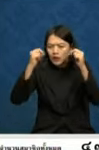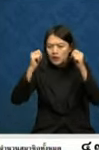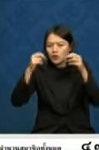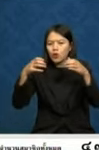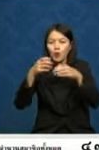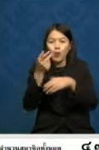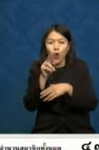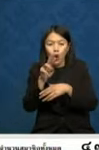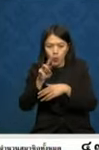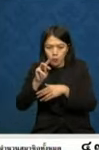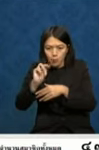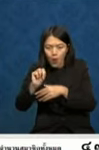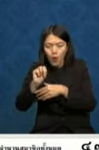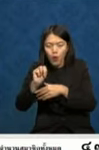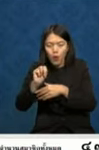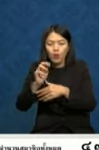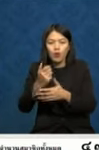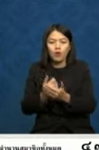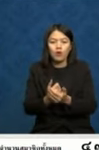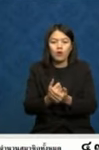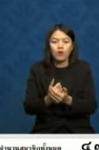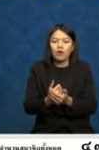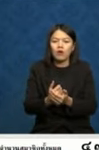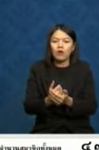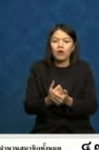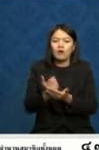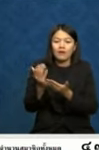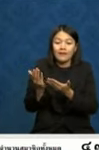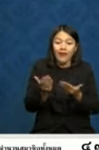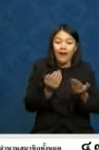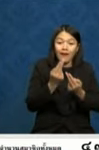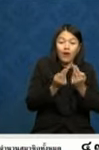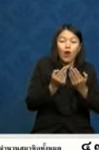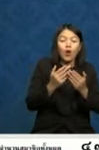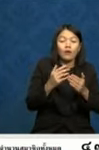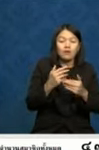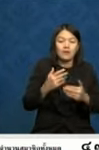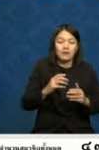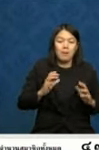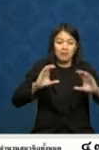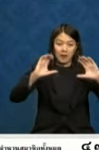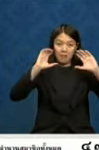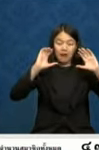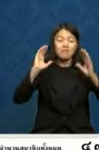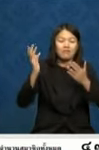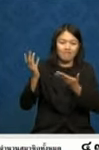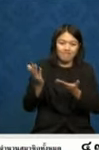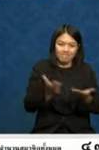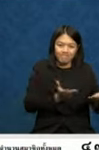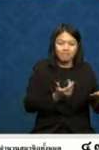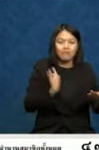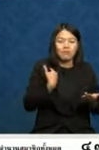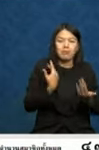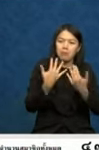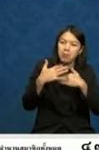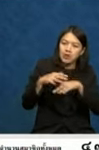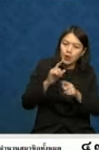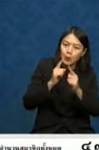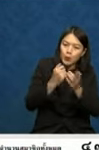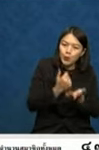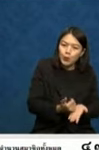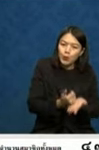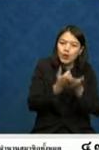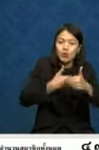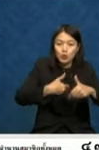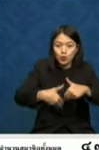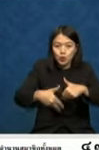ณะรัฐมนตรีราชอาคันตุกะหรือแขกของรัฐบาลครับรวมถึงการประสานงานให้ความช่วยเหลือ